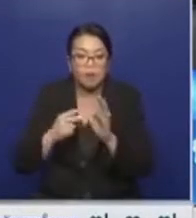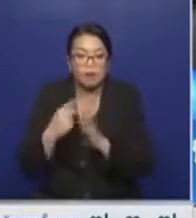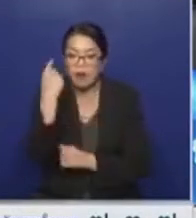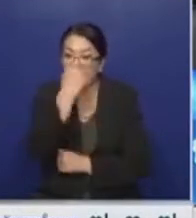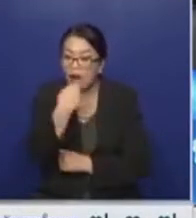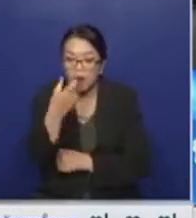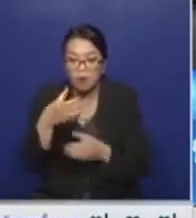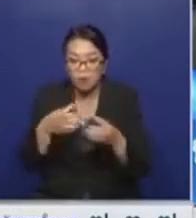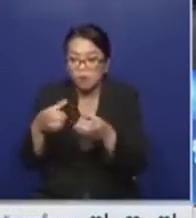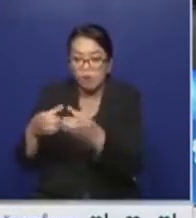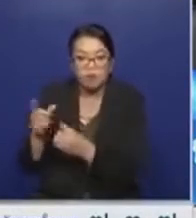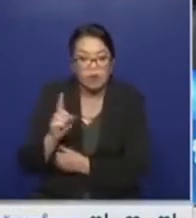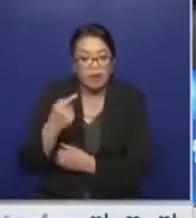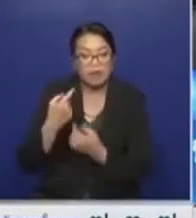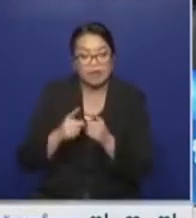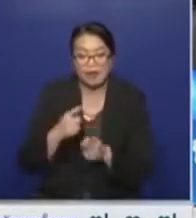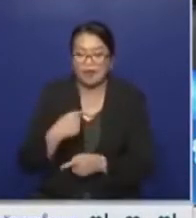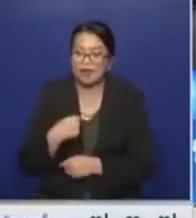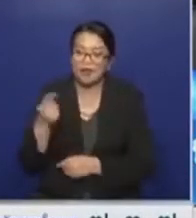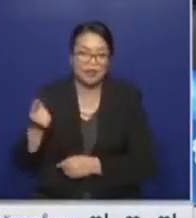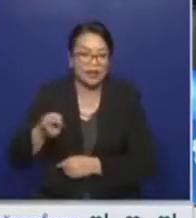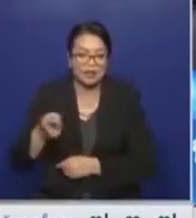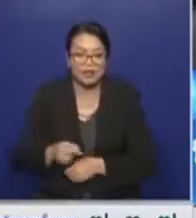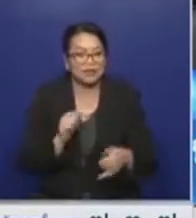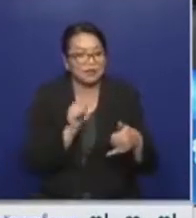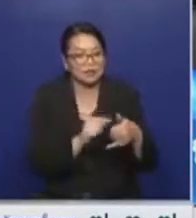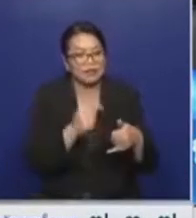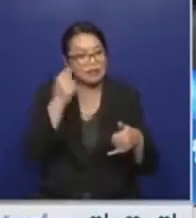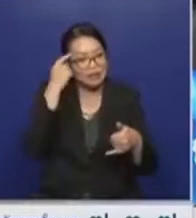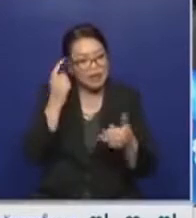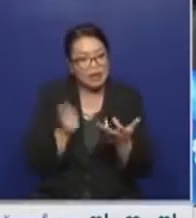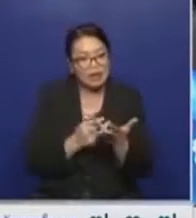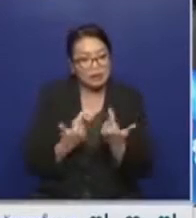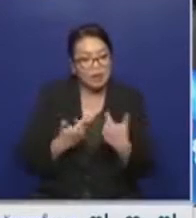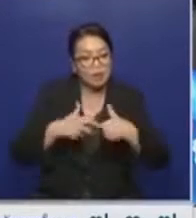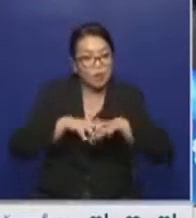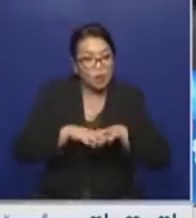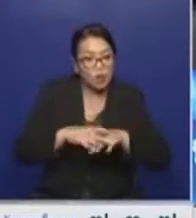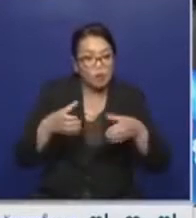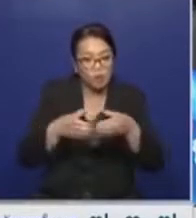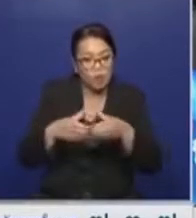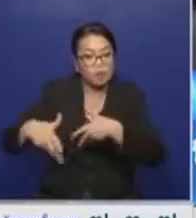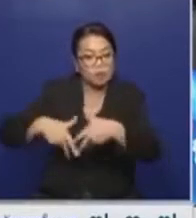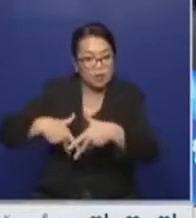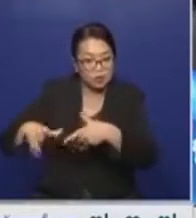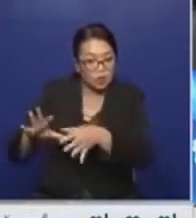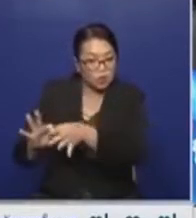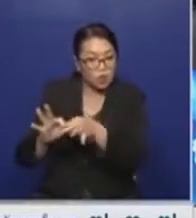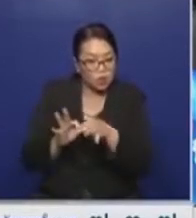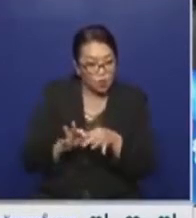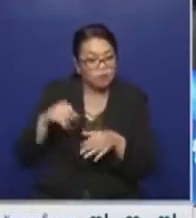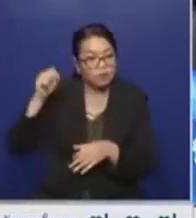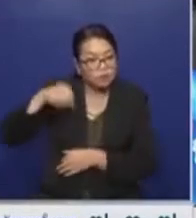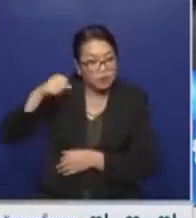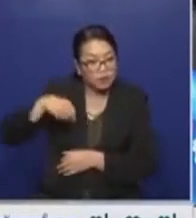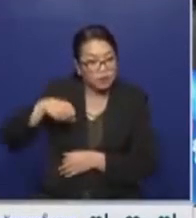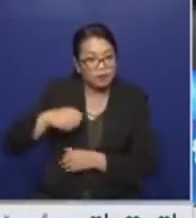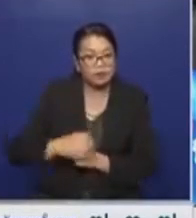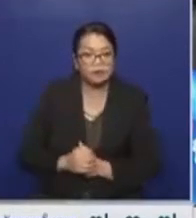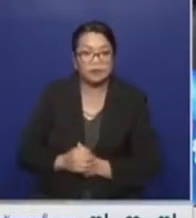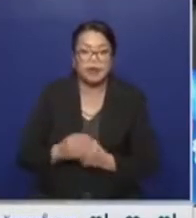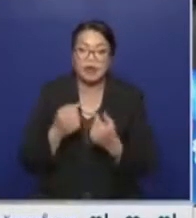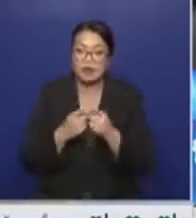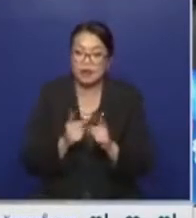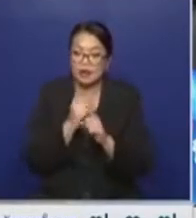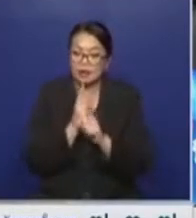ต่ที่ดิฉันแน่ใจก็คือว่าท่านไม่น่าจะนับรวมหมายถึงประชาชนเป็นพวกเราด้วยแน่ๆใช่ไหมคะต